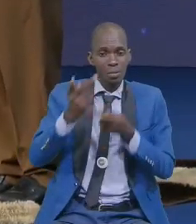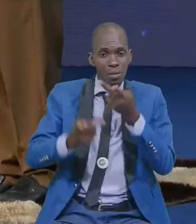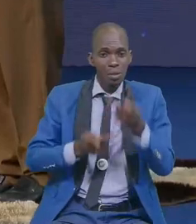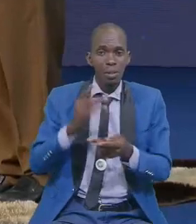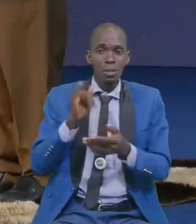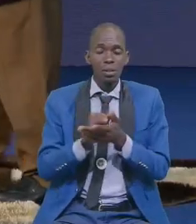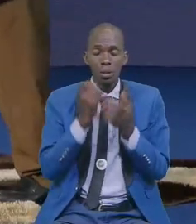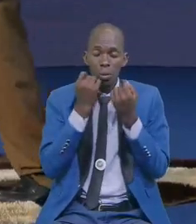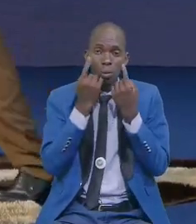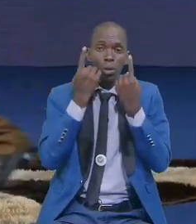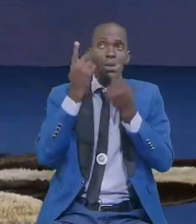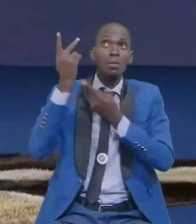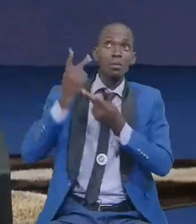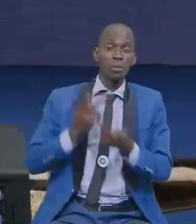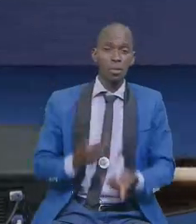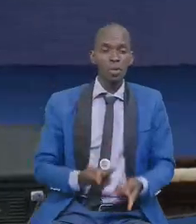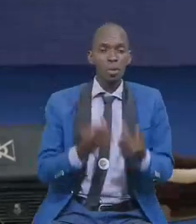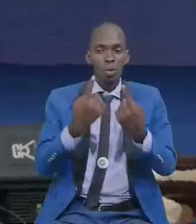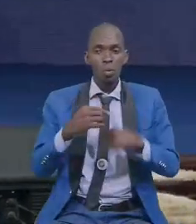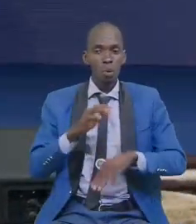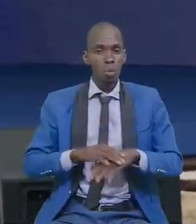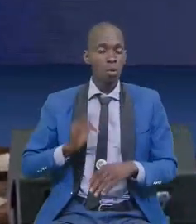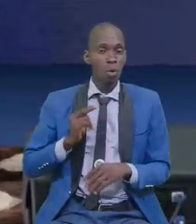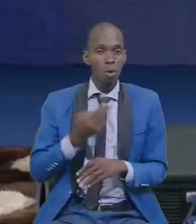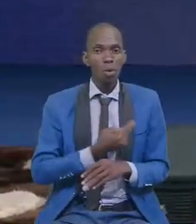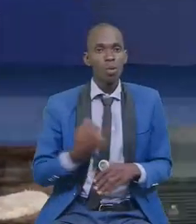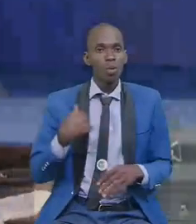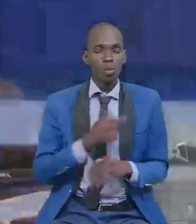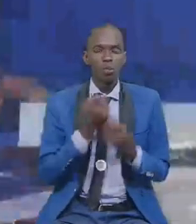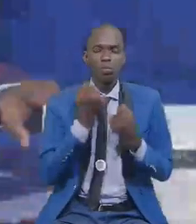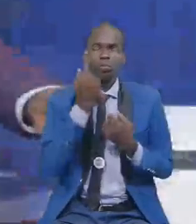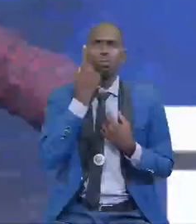ce que nous voulons. Mais quand la visitation